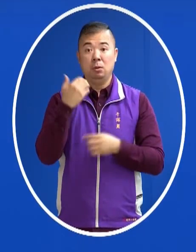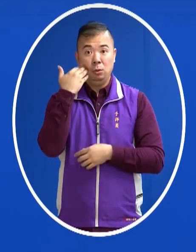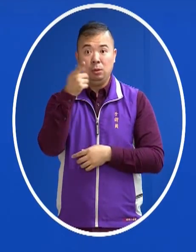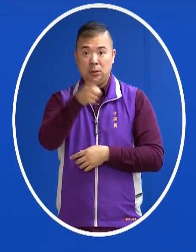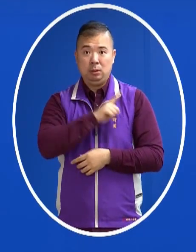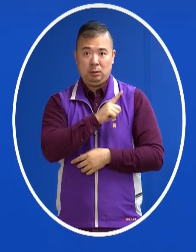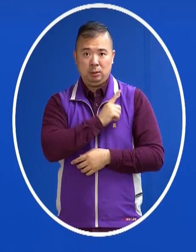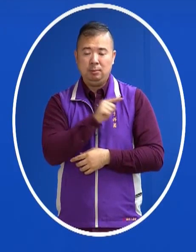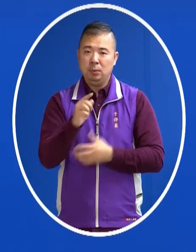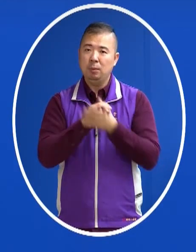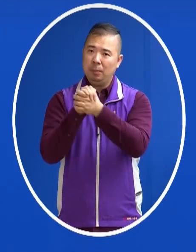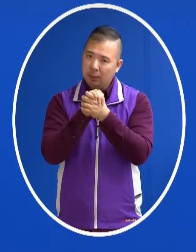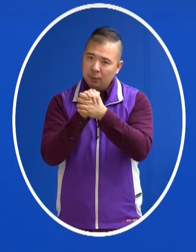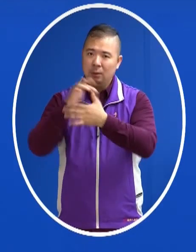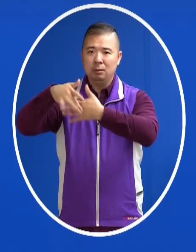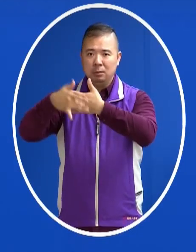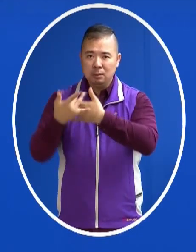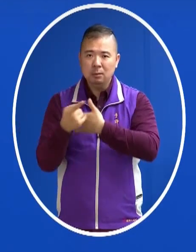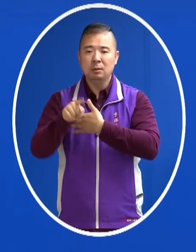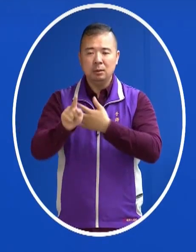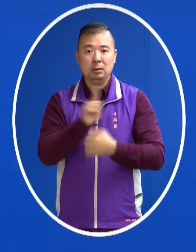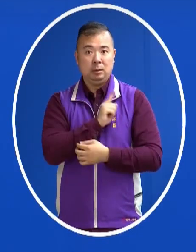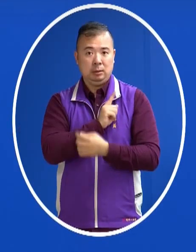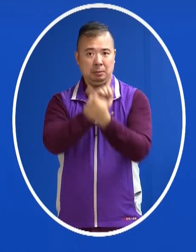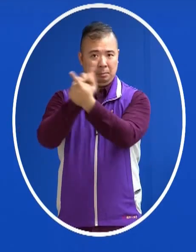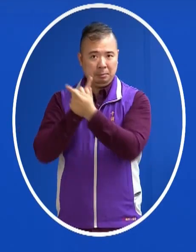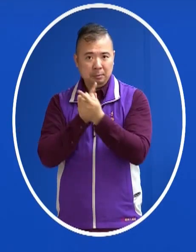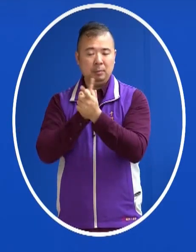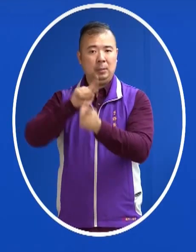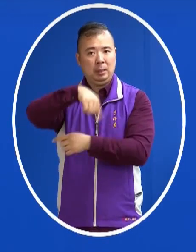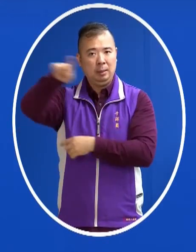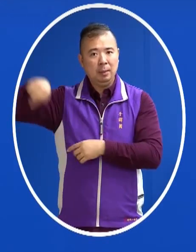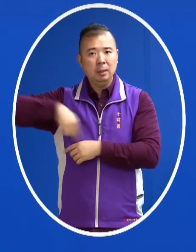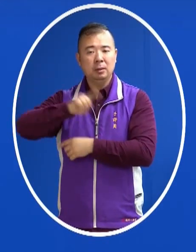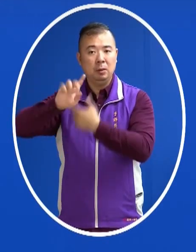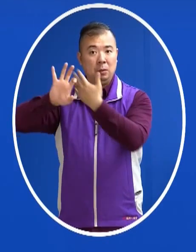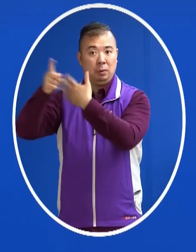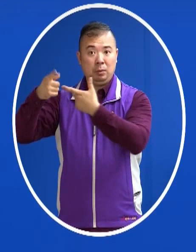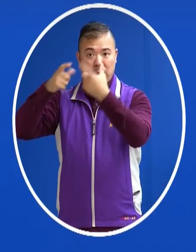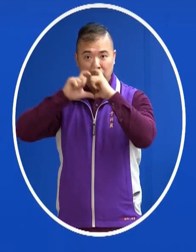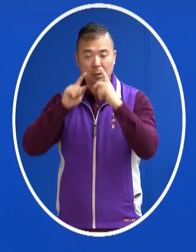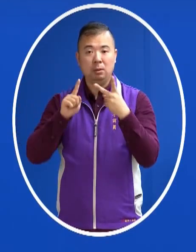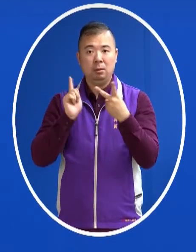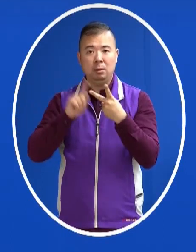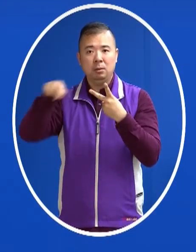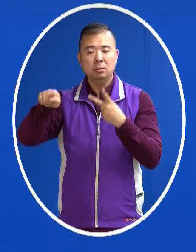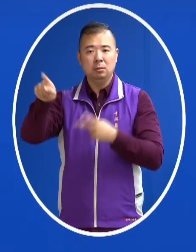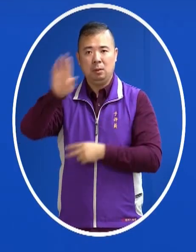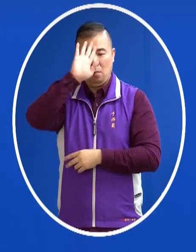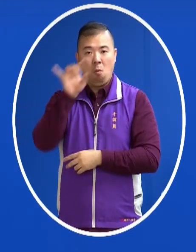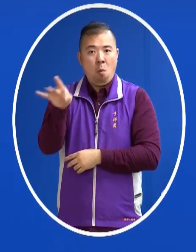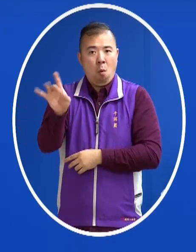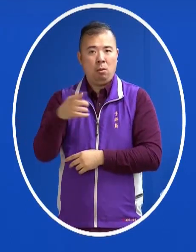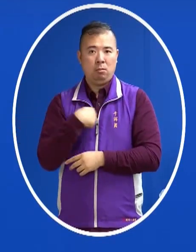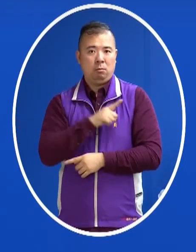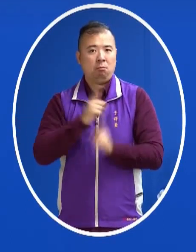接触史的话，跟你的居家检疫或是确诊的个案有接触过的话，那或许